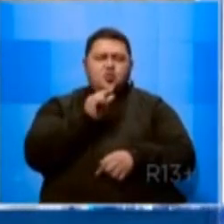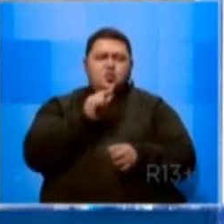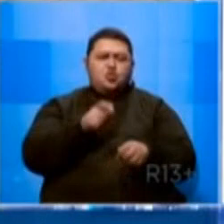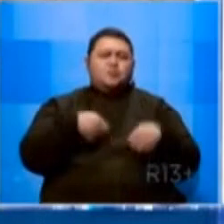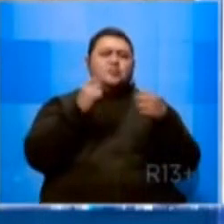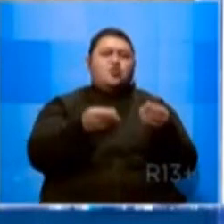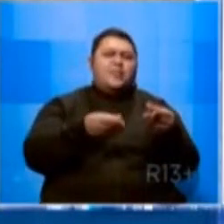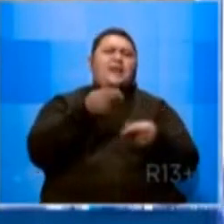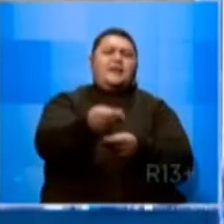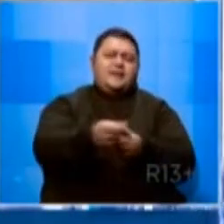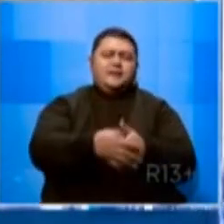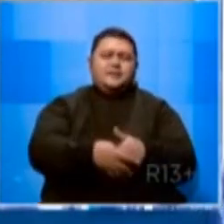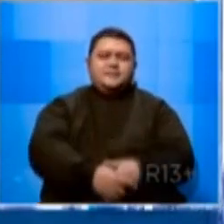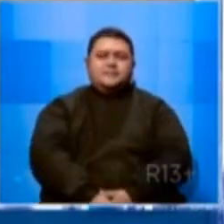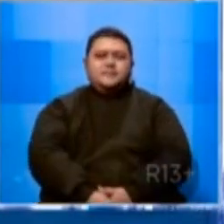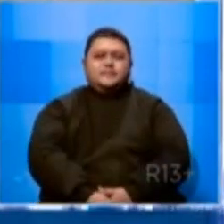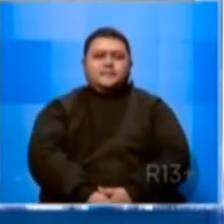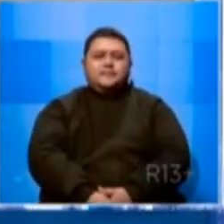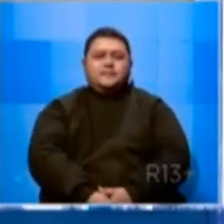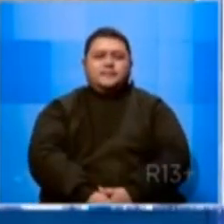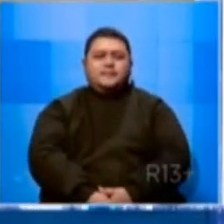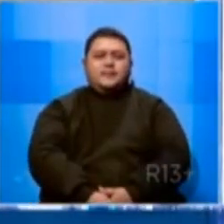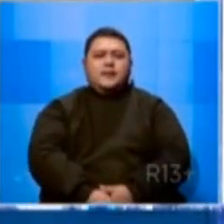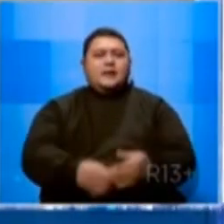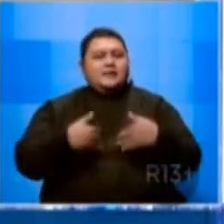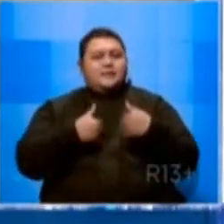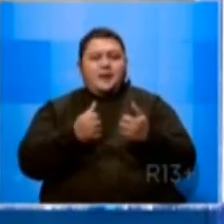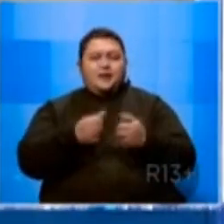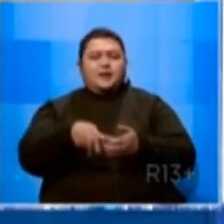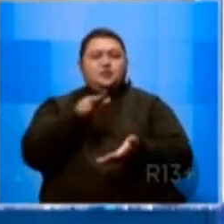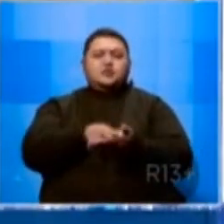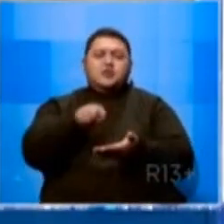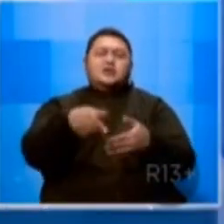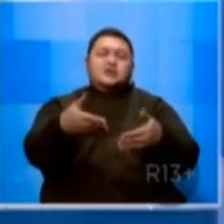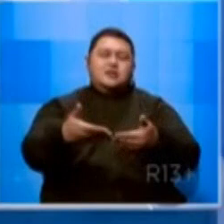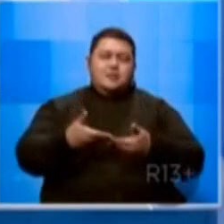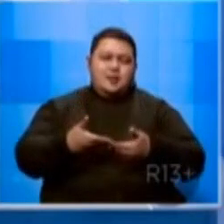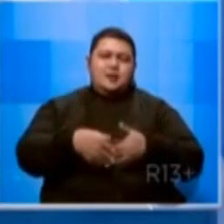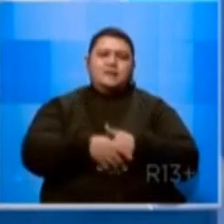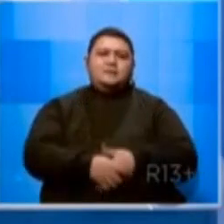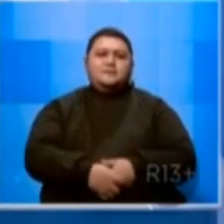melakukan upaya banding begitu ya sebaiknya putusan ini diterima saja